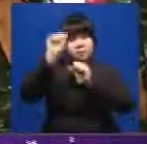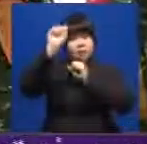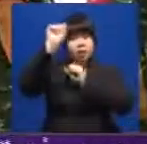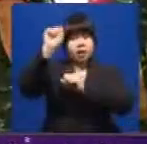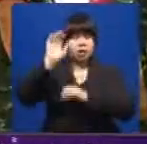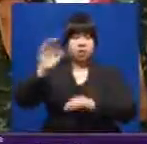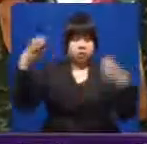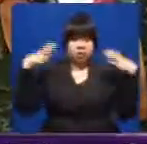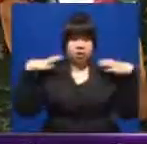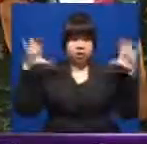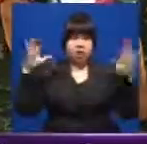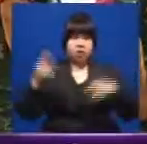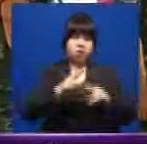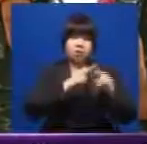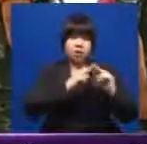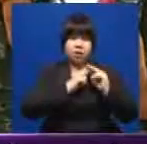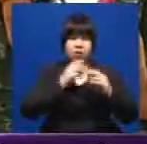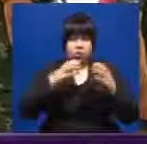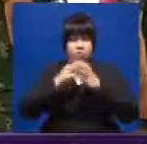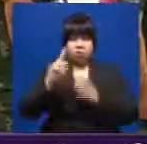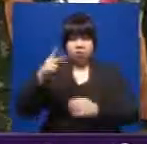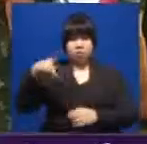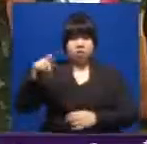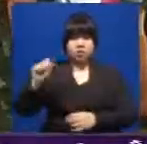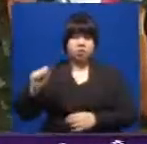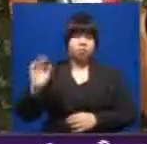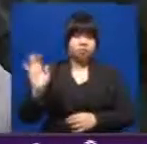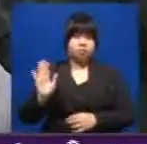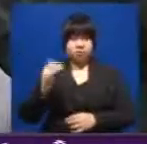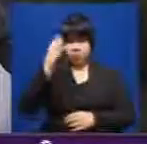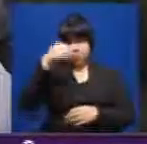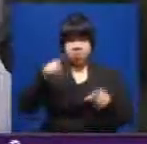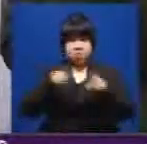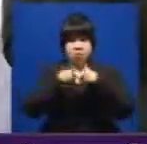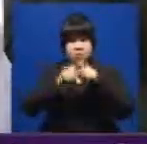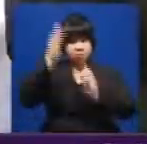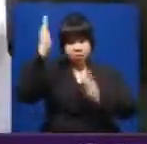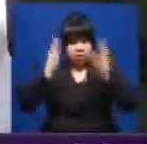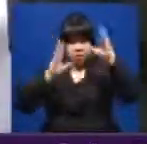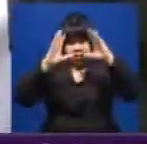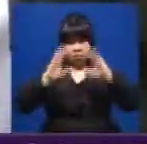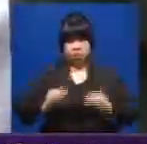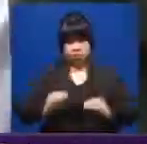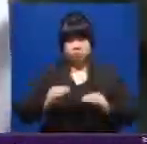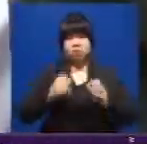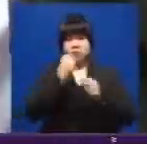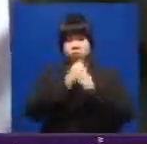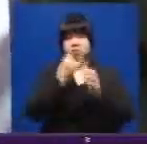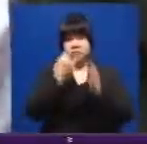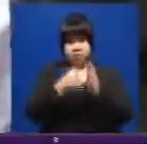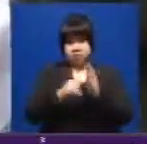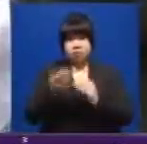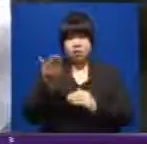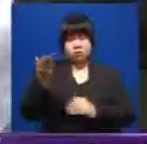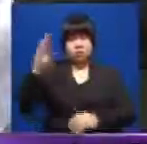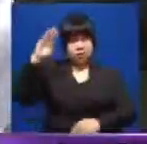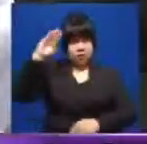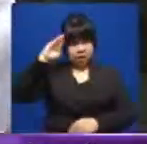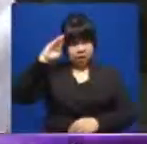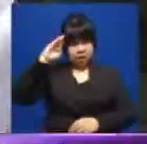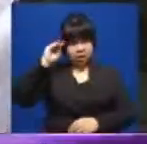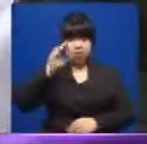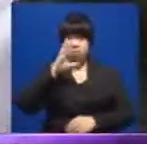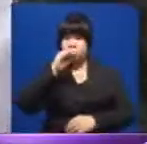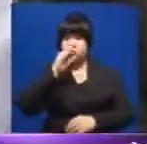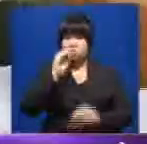เป็นรัฐาธิปัตย์ของกลุ่มกปปส.ซึ่งเข้าข่ายพยายามล้มล้างการปกครองและเป็นกบฏเรียกร้องให้กองทัพแสดงจุดยืนเกี่ยว